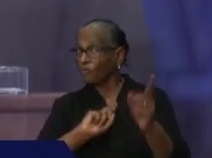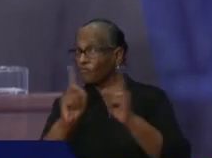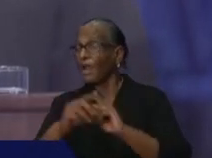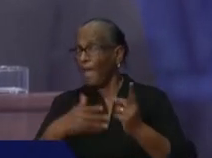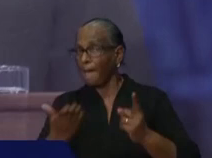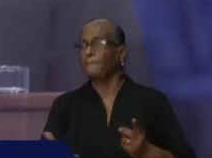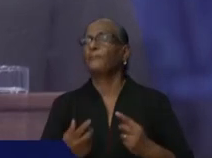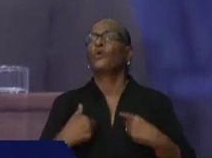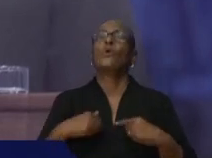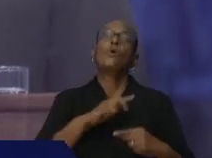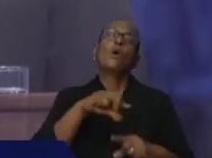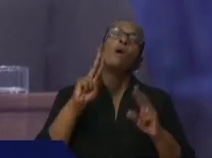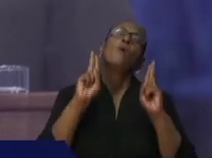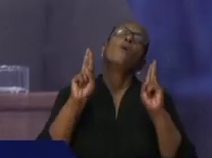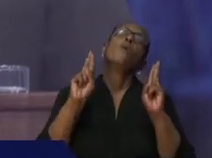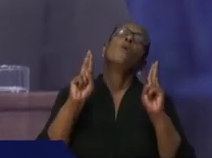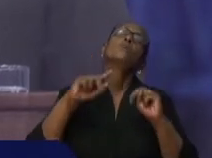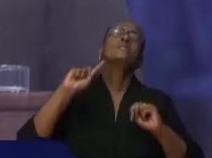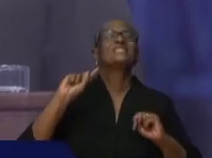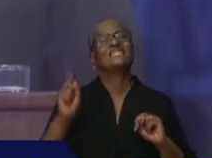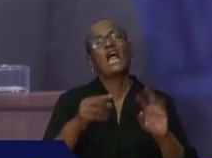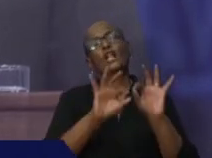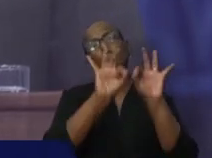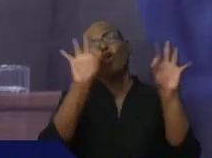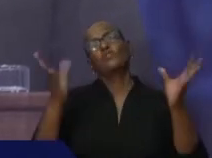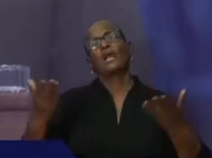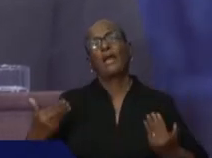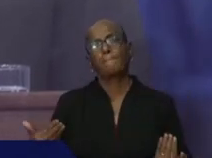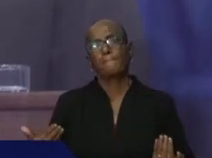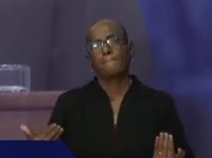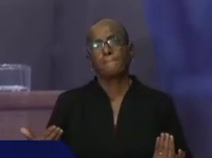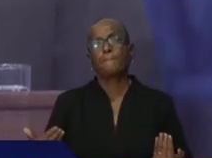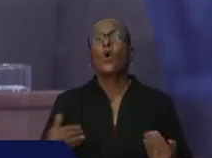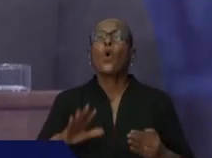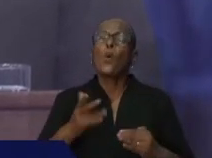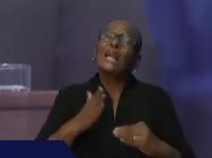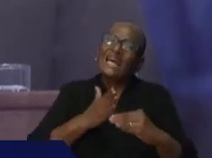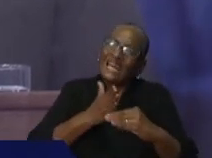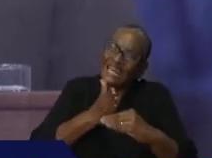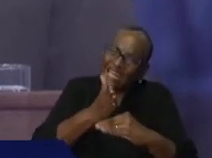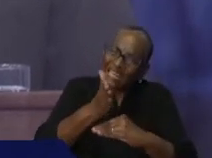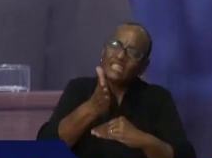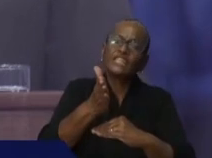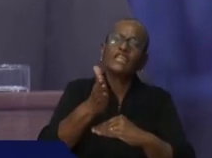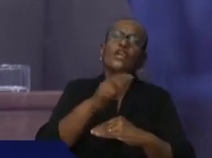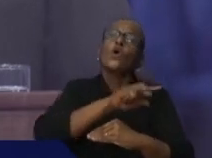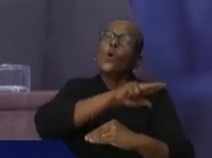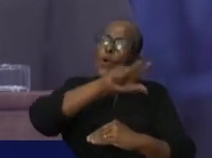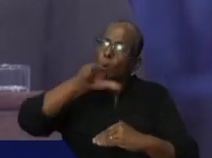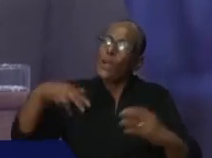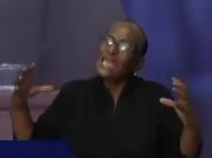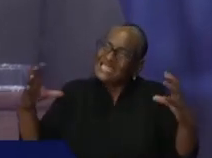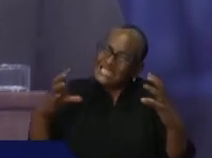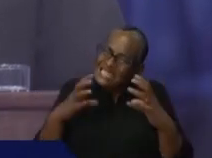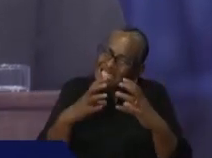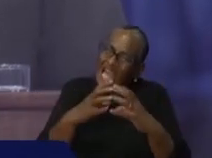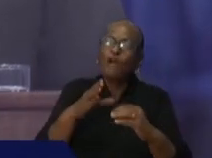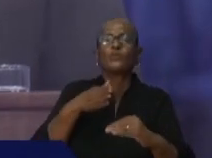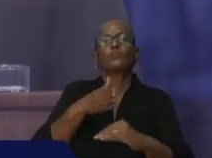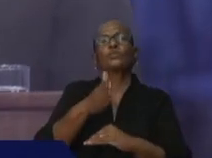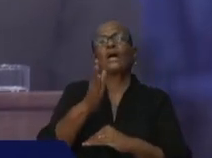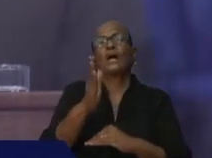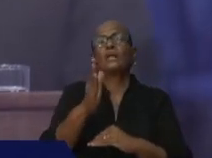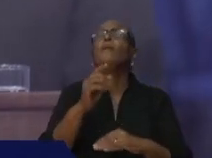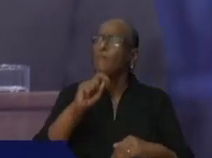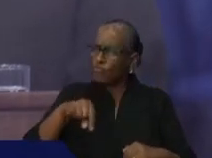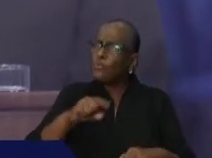En laten we hopen dat er zo snel mogelijk duidelijkheid komt welke richting wij gezamenlijk zullen opgaan. Maar het